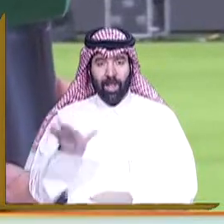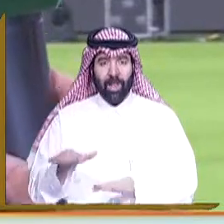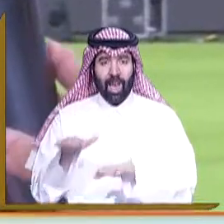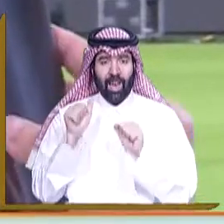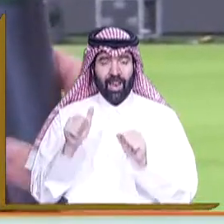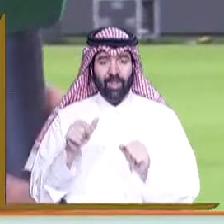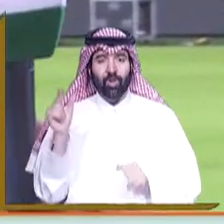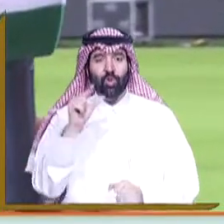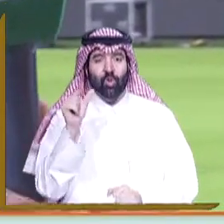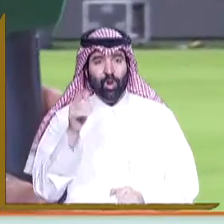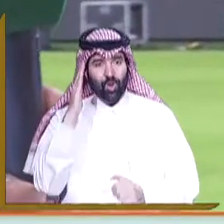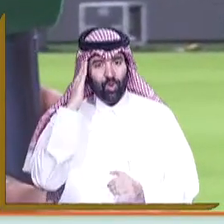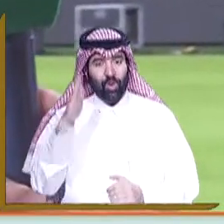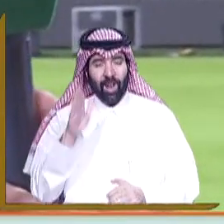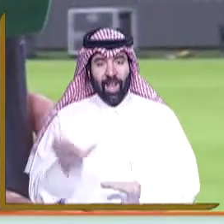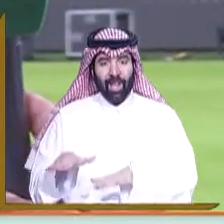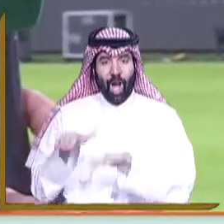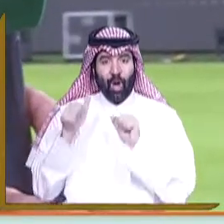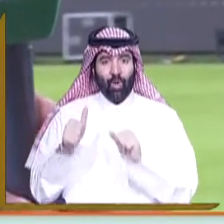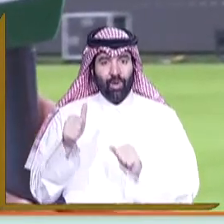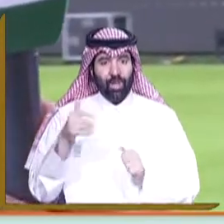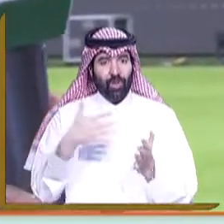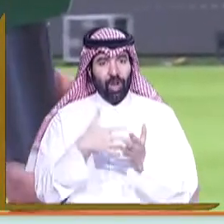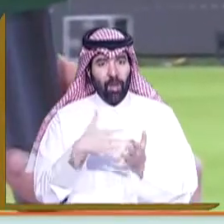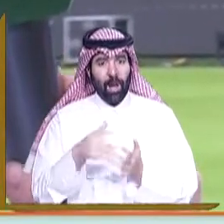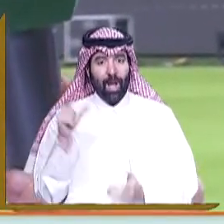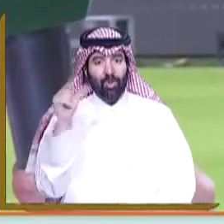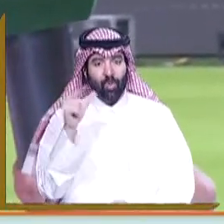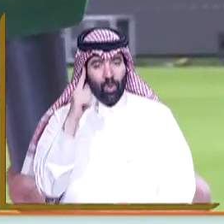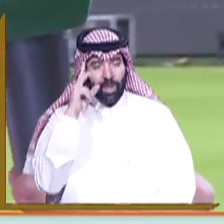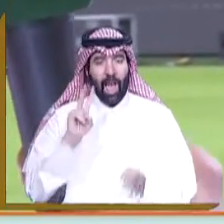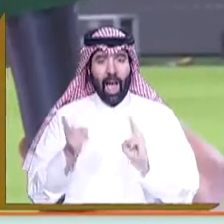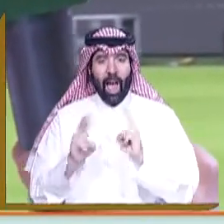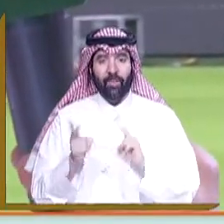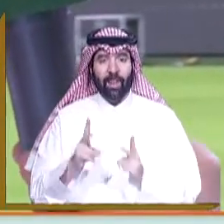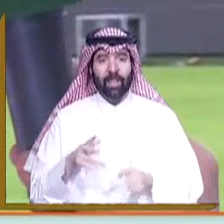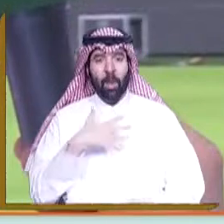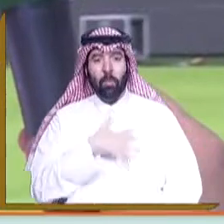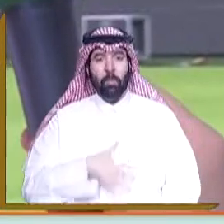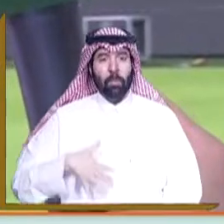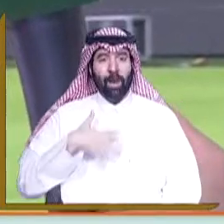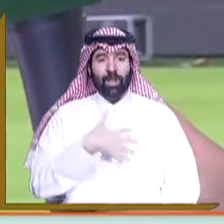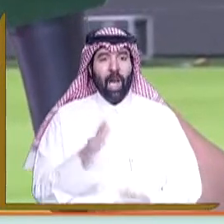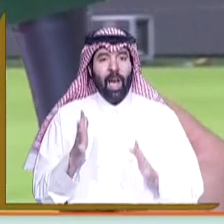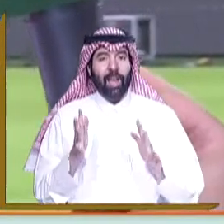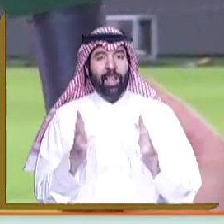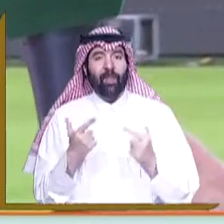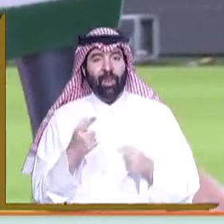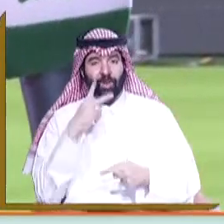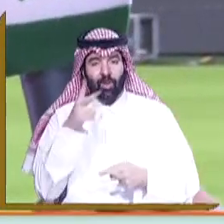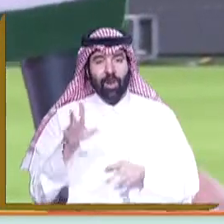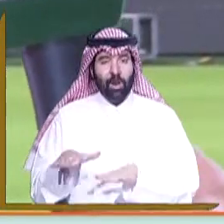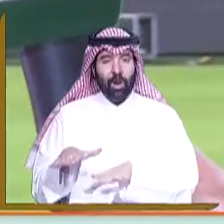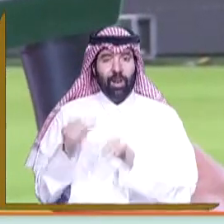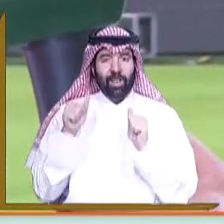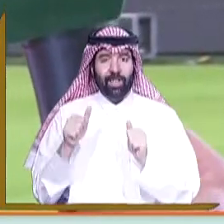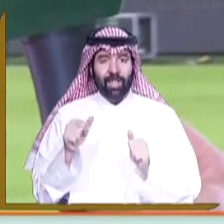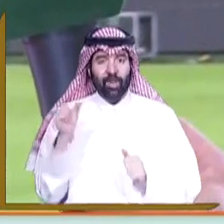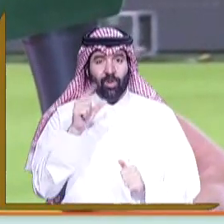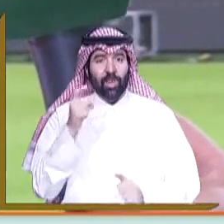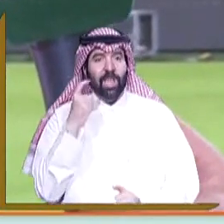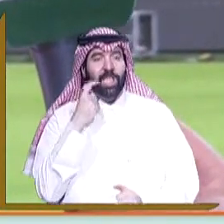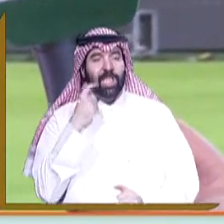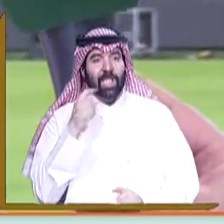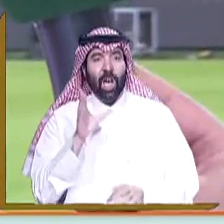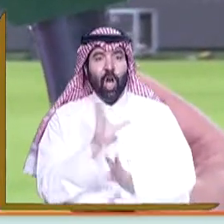دكتور مازن، أولا نبارك لك هذا الحفل، حدثني عن مشاعرك وكيف وأنت تدخل